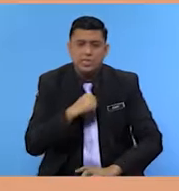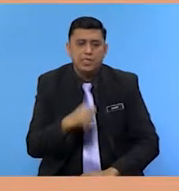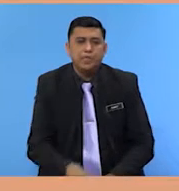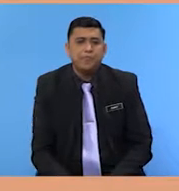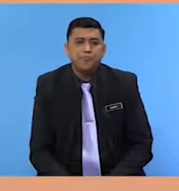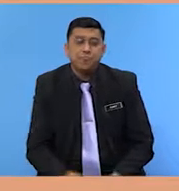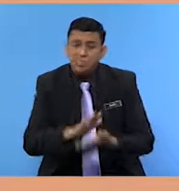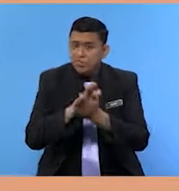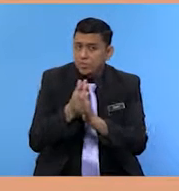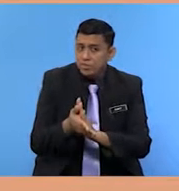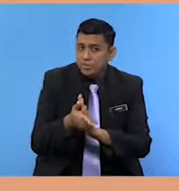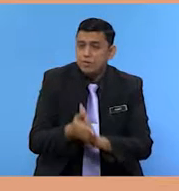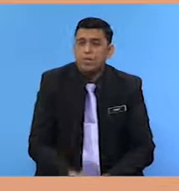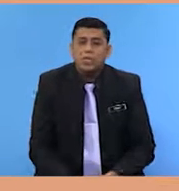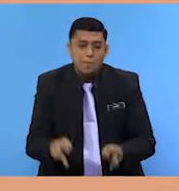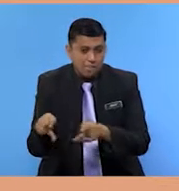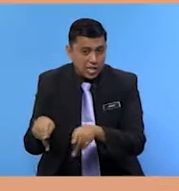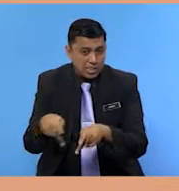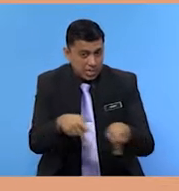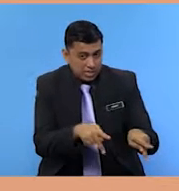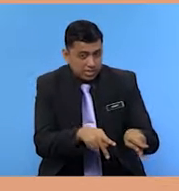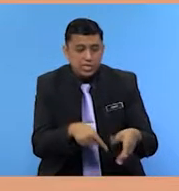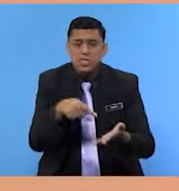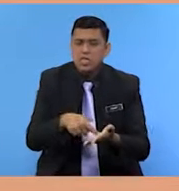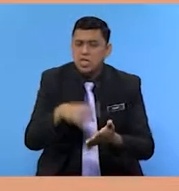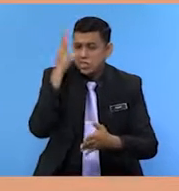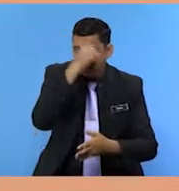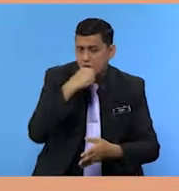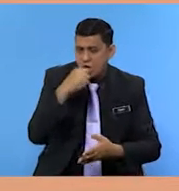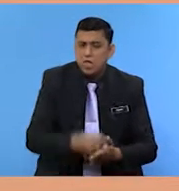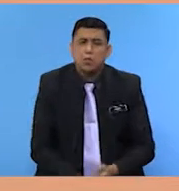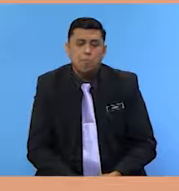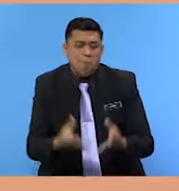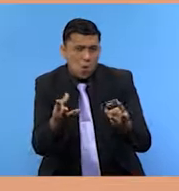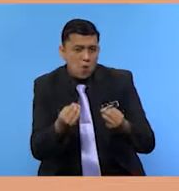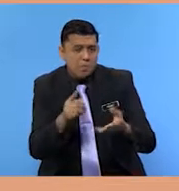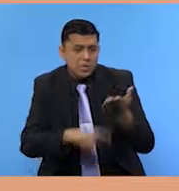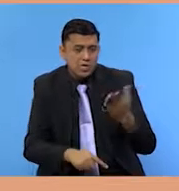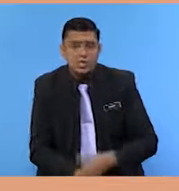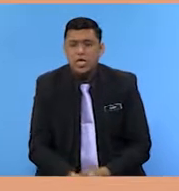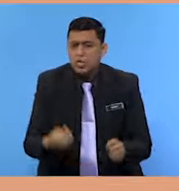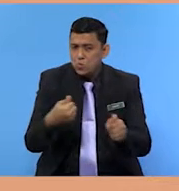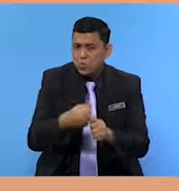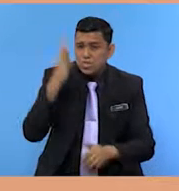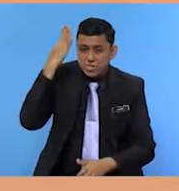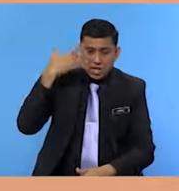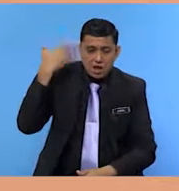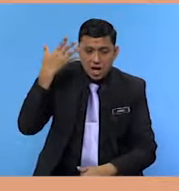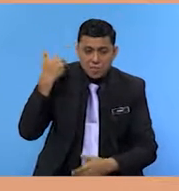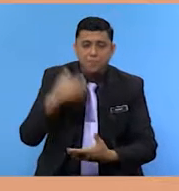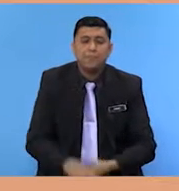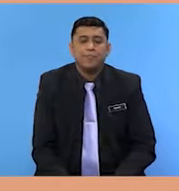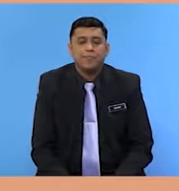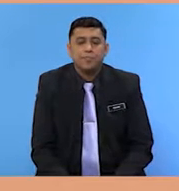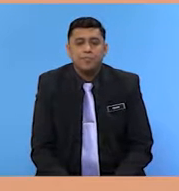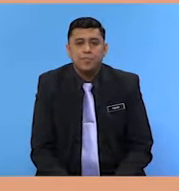terjadi kerana parti-parti ini dipengaruhi oleh sifat dan tuntutan kaum yang dicorakkan oleh faktor sejarah. Walau bagaimanapun,